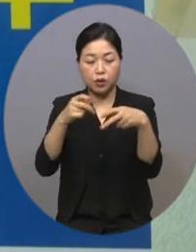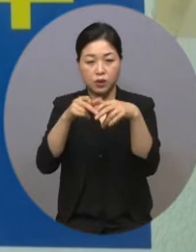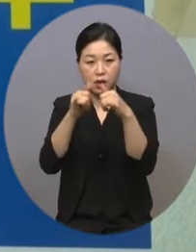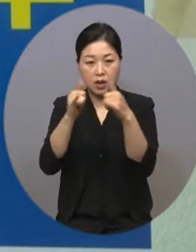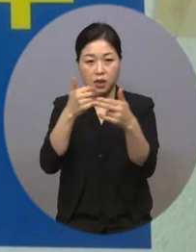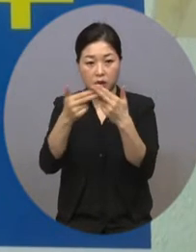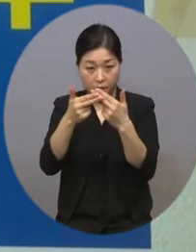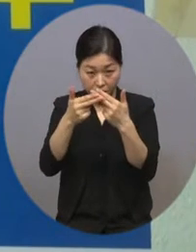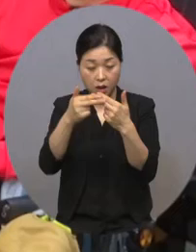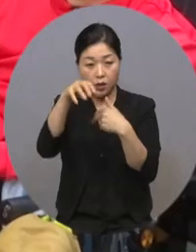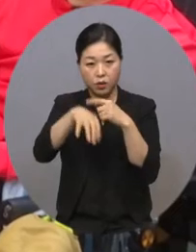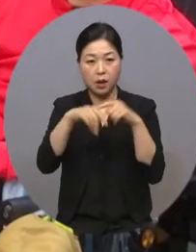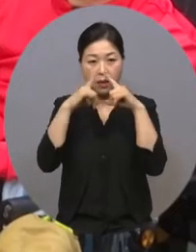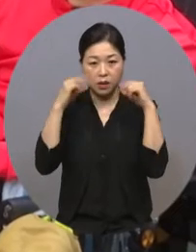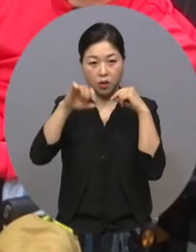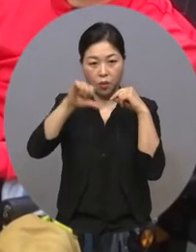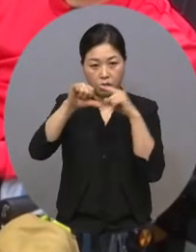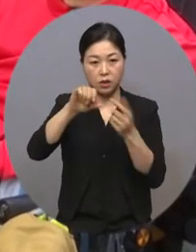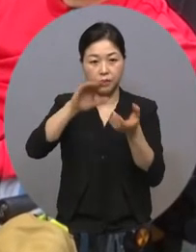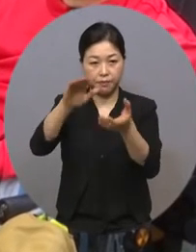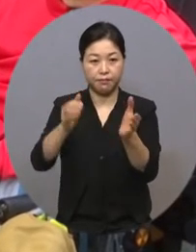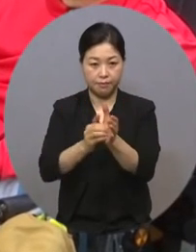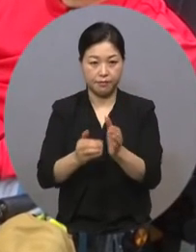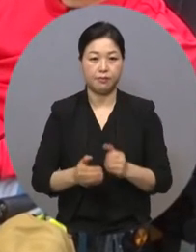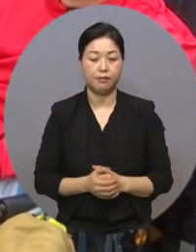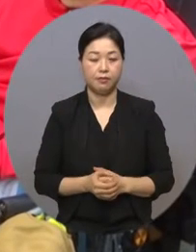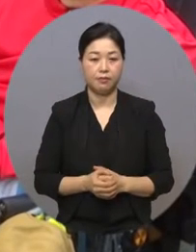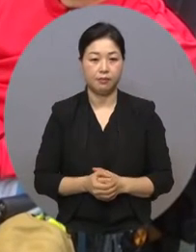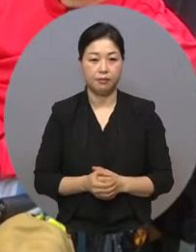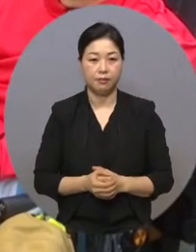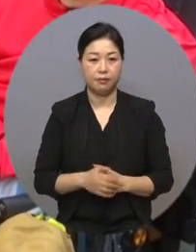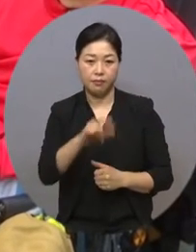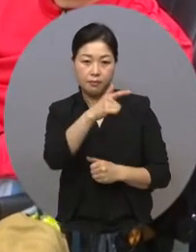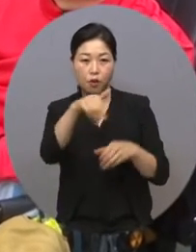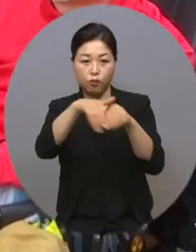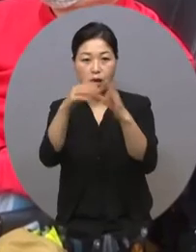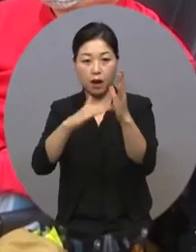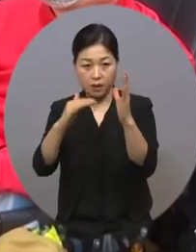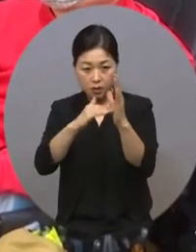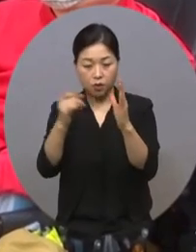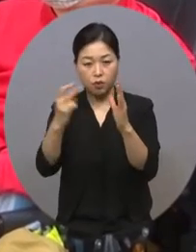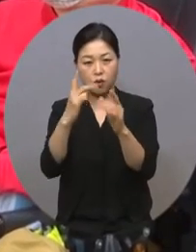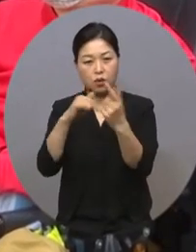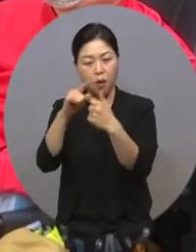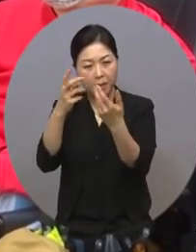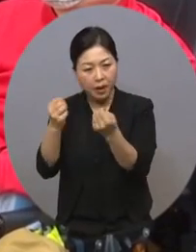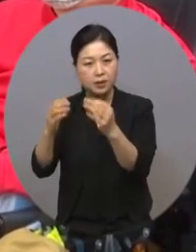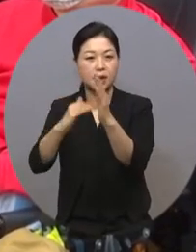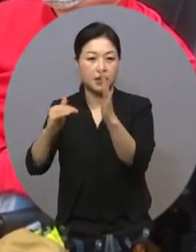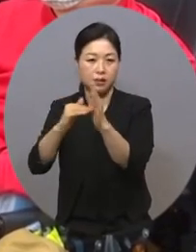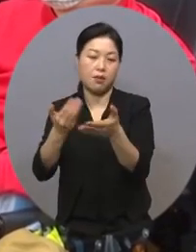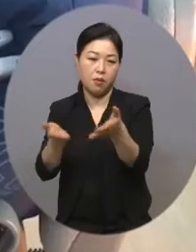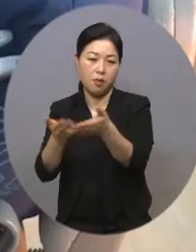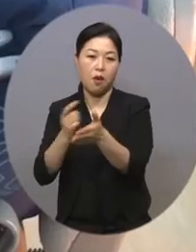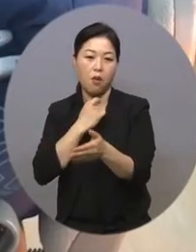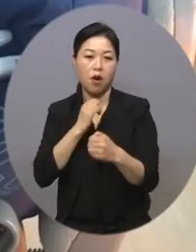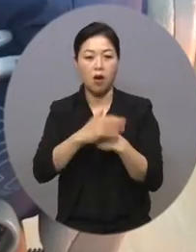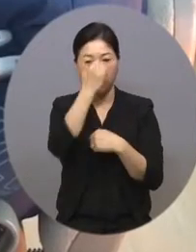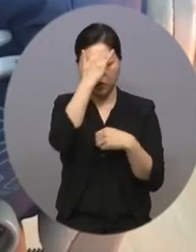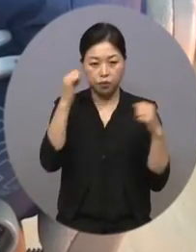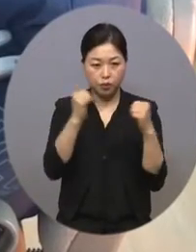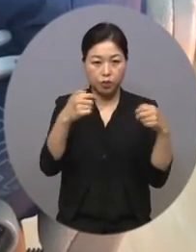마스크 5,000장을 전달했습니다. 다문화 가정을 비롯하여 더 많은 가정과 함께 나누고자